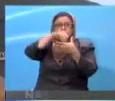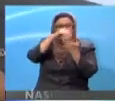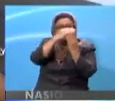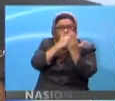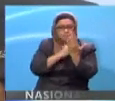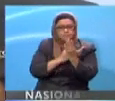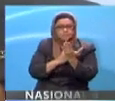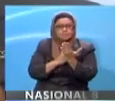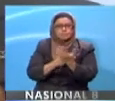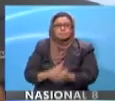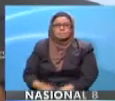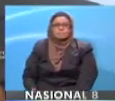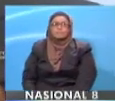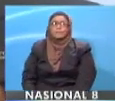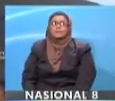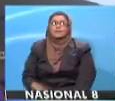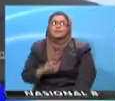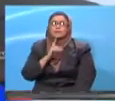Sistem sudah ada.